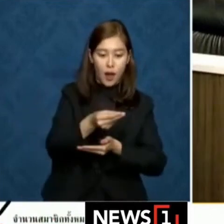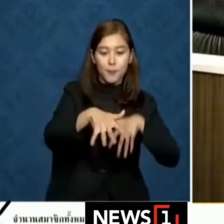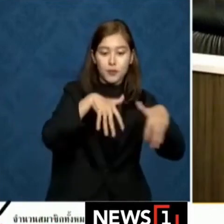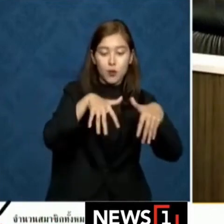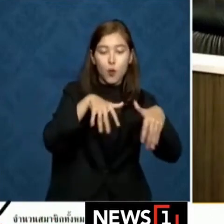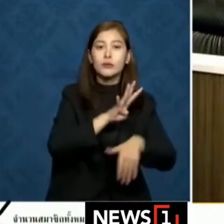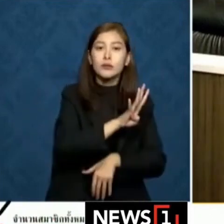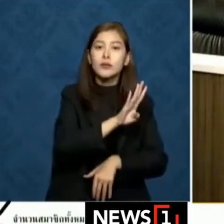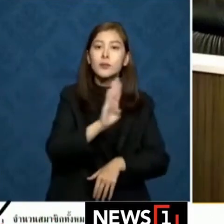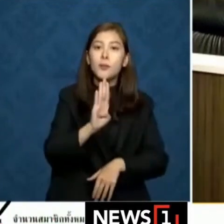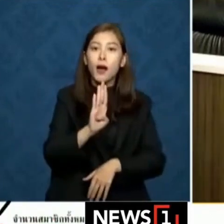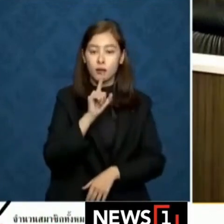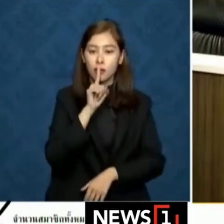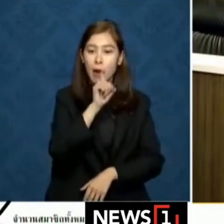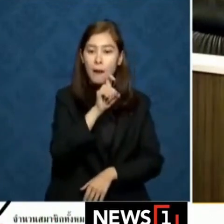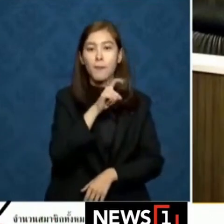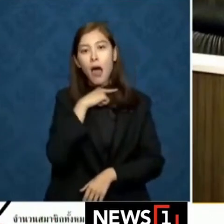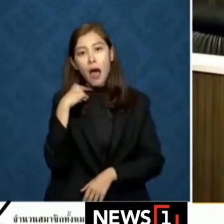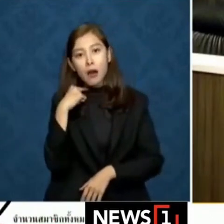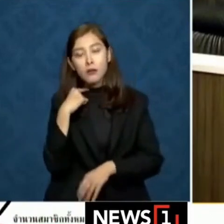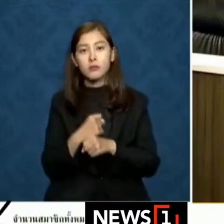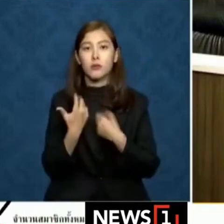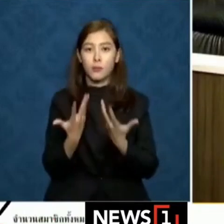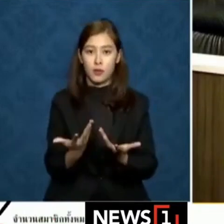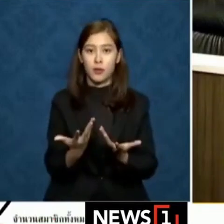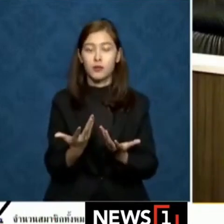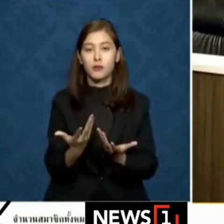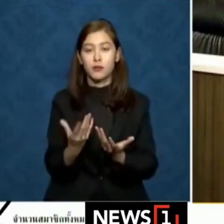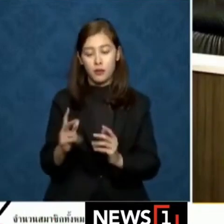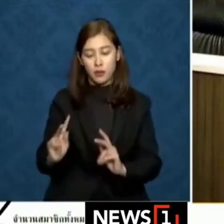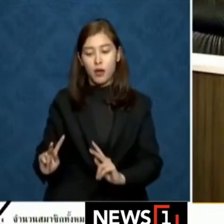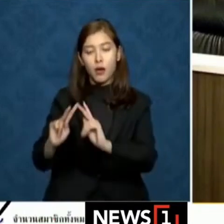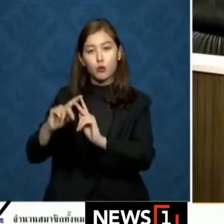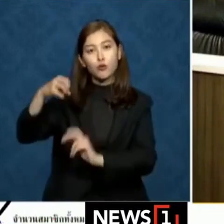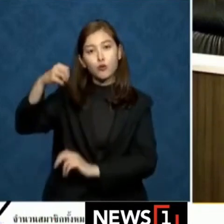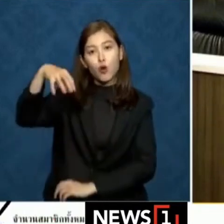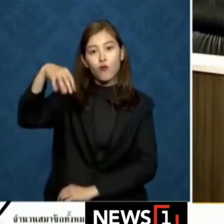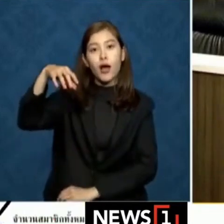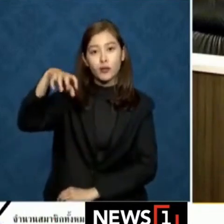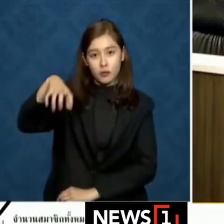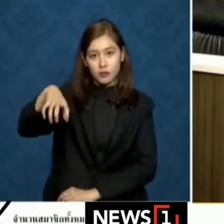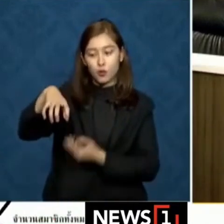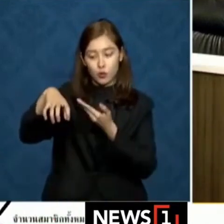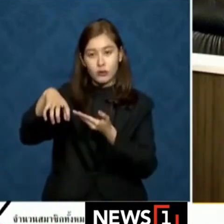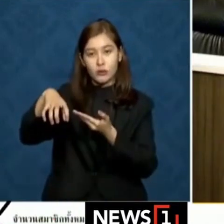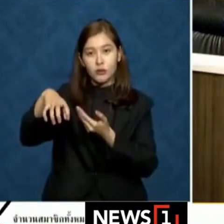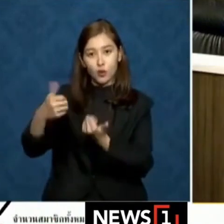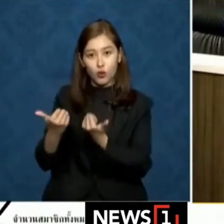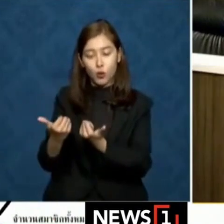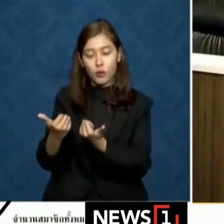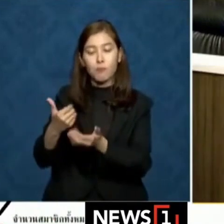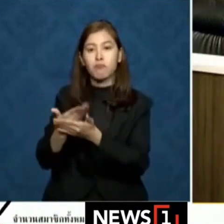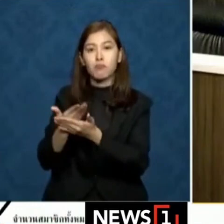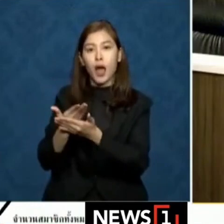ผลิตเมื่อวันที่2มกราคมที่ผ่านมาแล้วก็นำเข้าครมคนละตัวเลขกันขณะนี้เนี่ยกระแสเงินสดของ